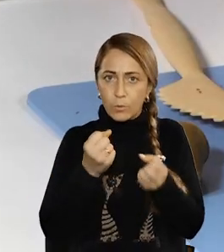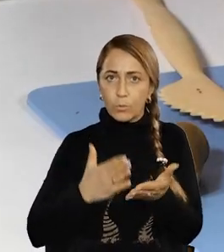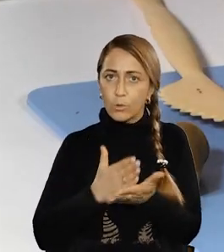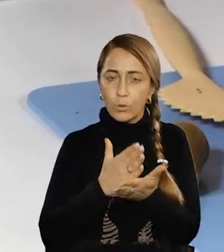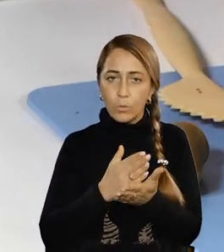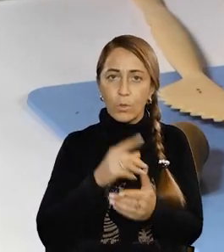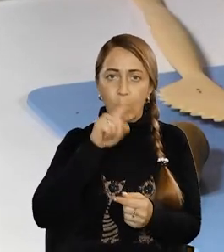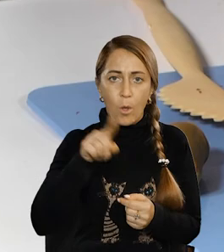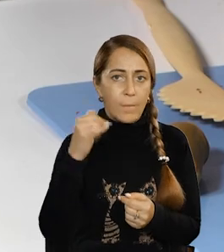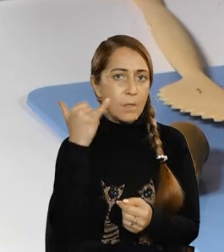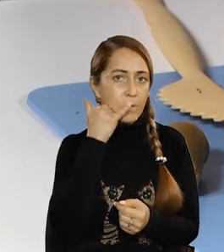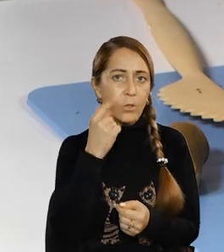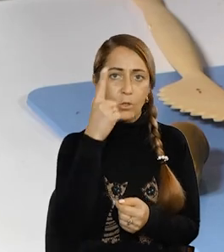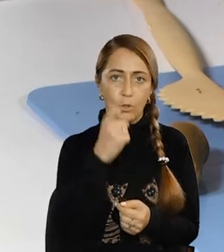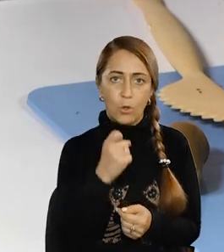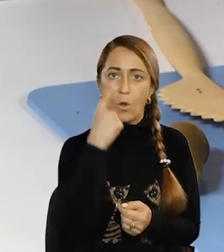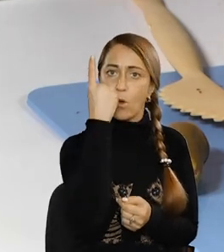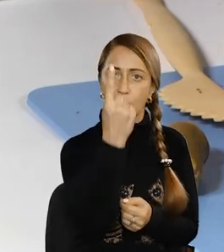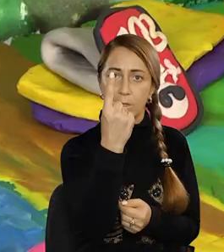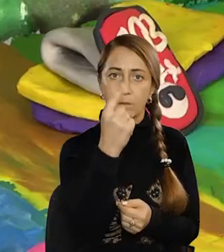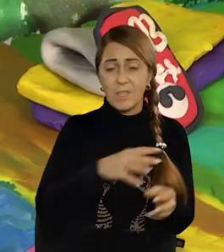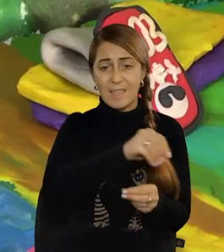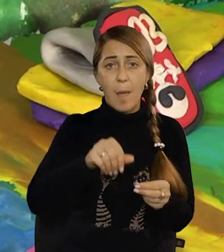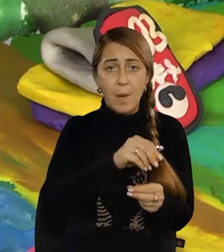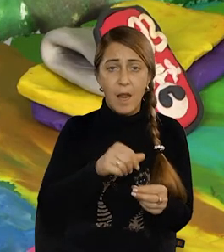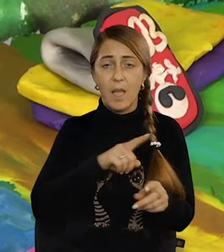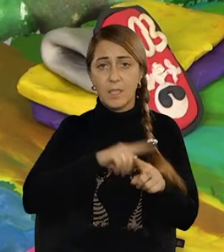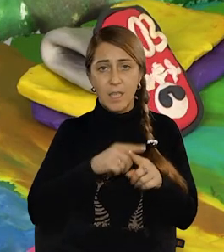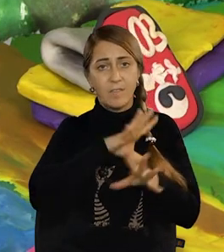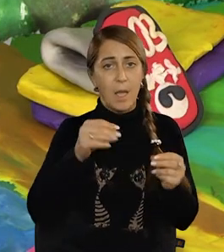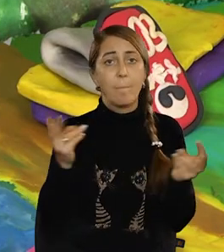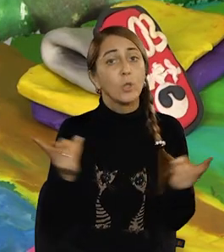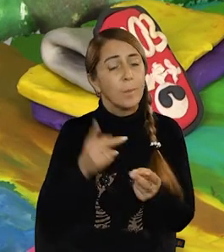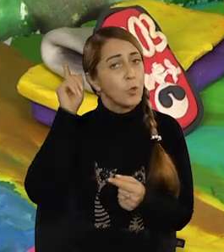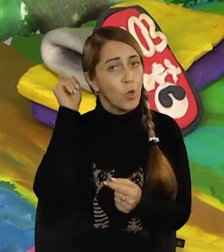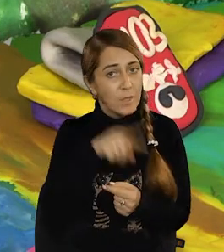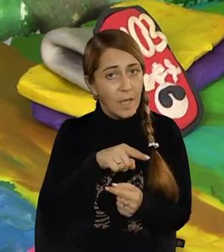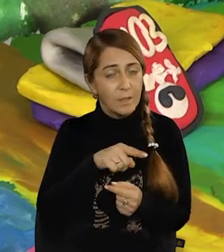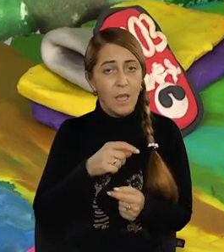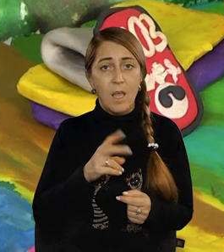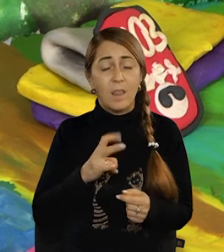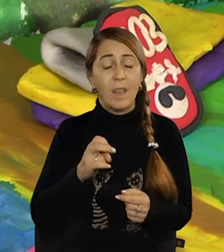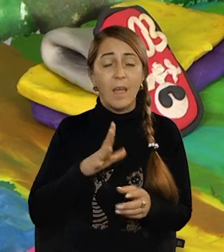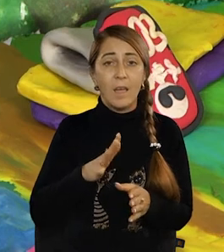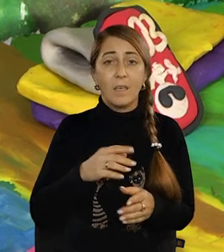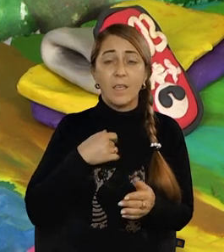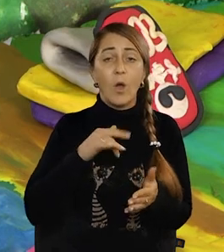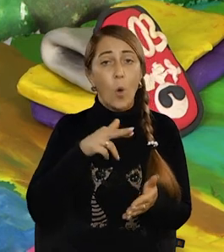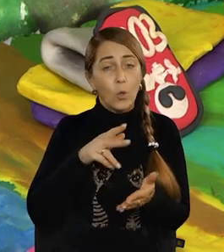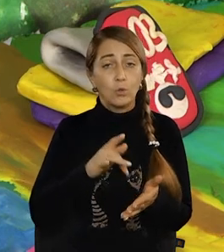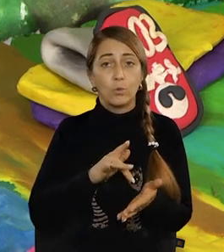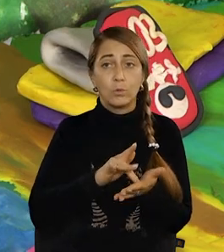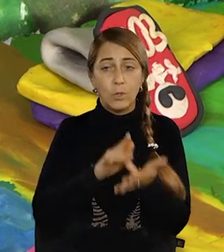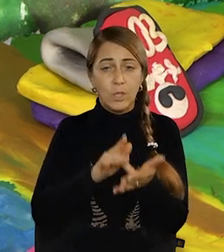рятувальну службу за номером телефону 101. І це все потрібно знати. Не дарма ж я ходжу на туристичний гурток.